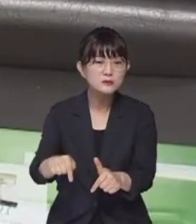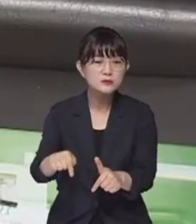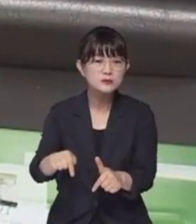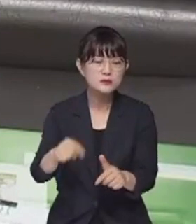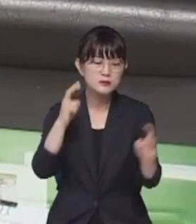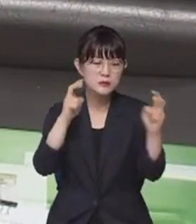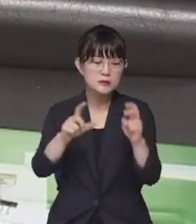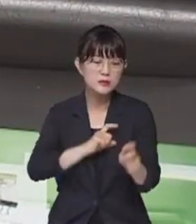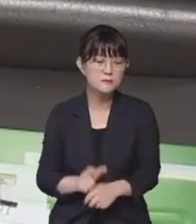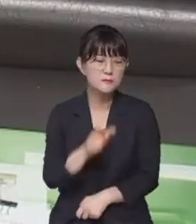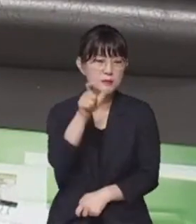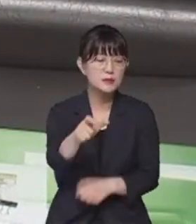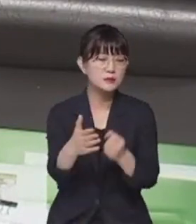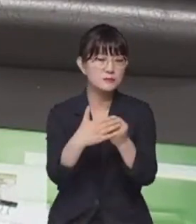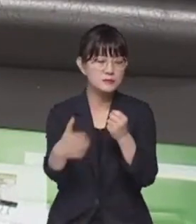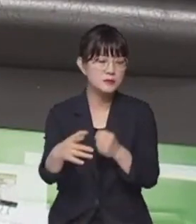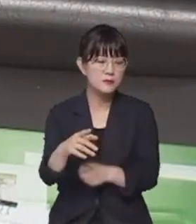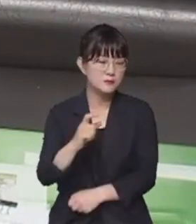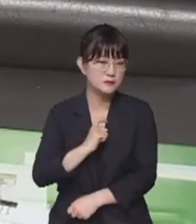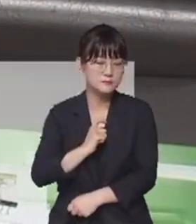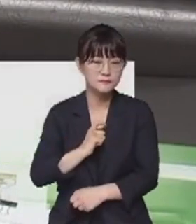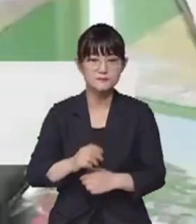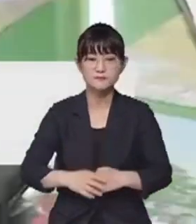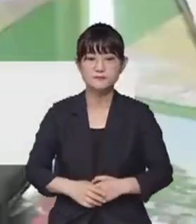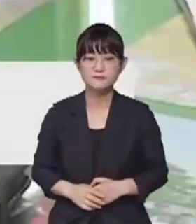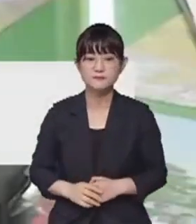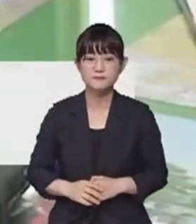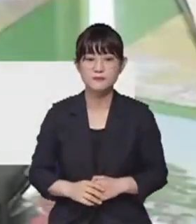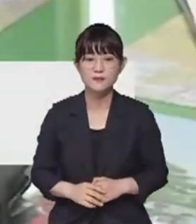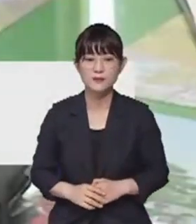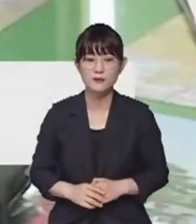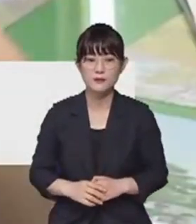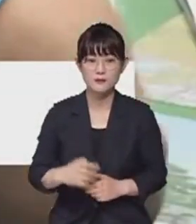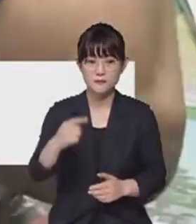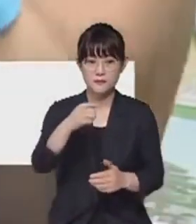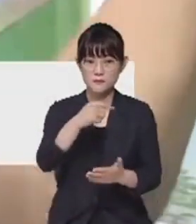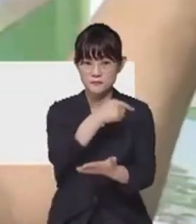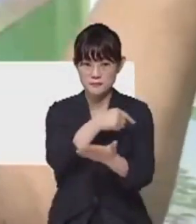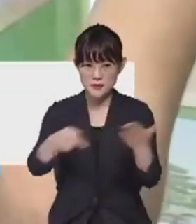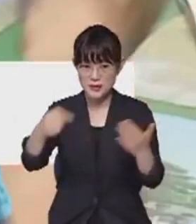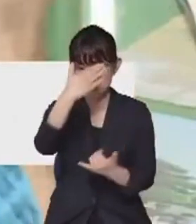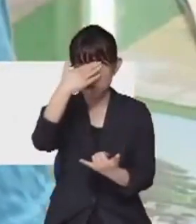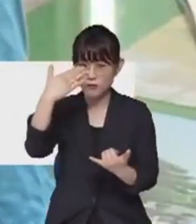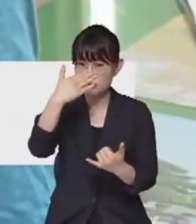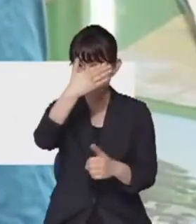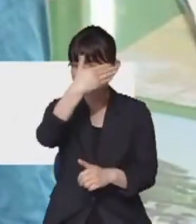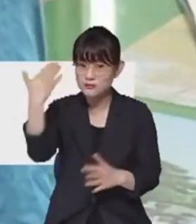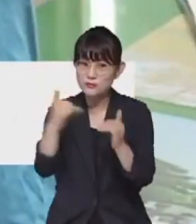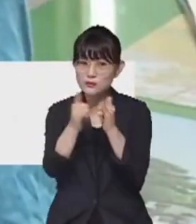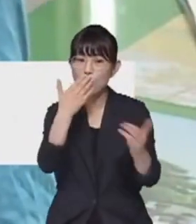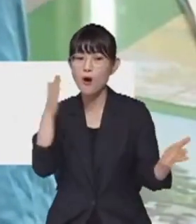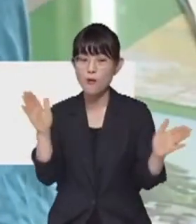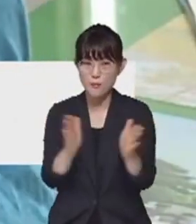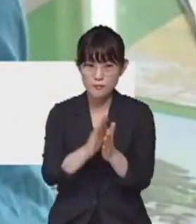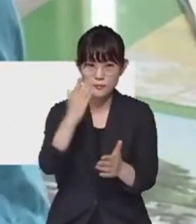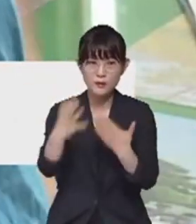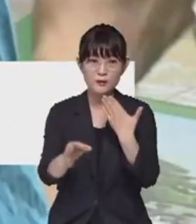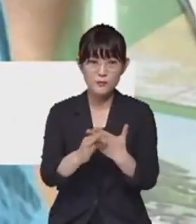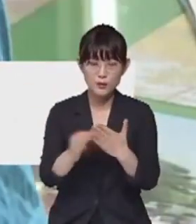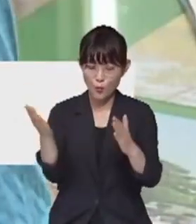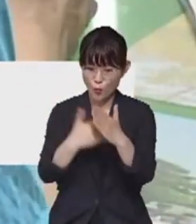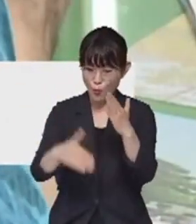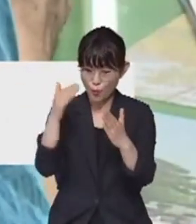때문이라고 의심하고 있습니다. 동네 공무원도 하기 힘들다. 막 이런 얘기를 들은 거예요.